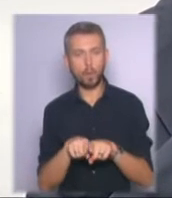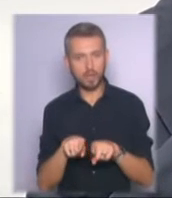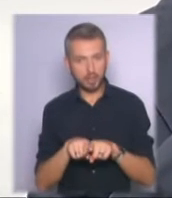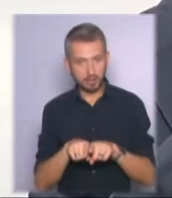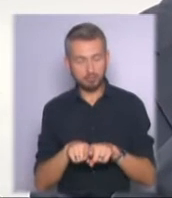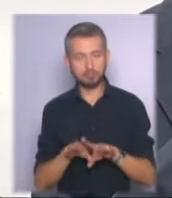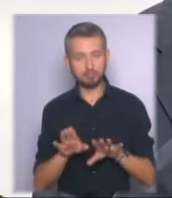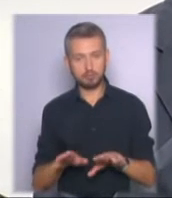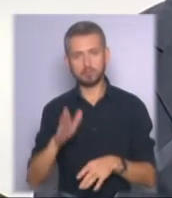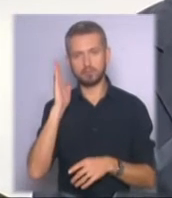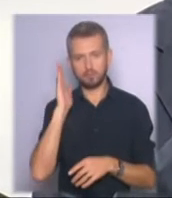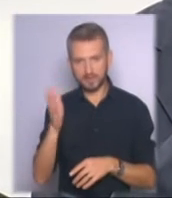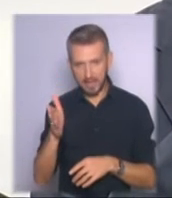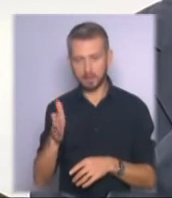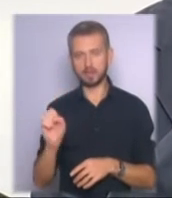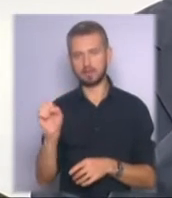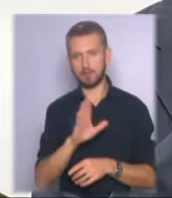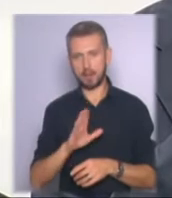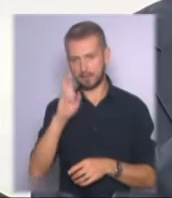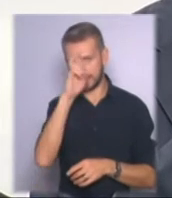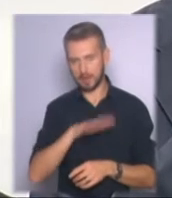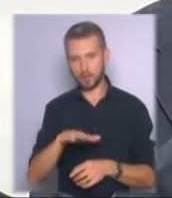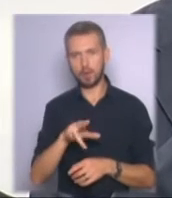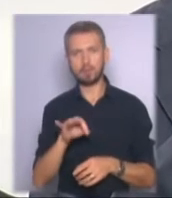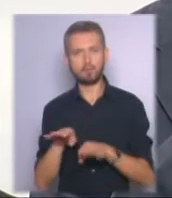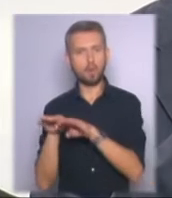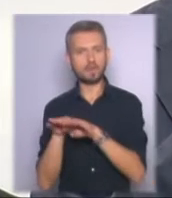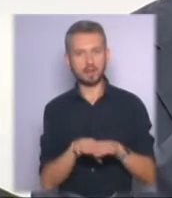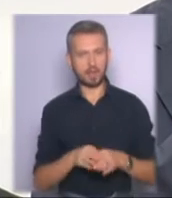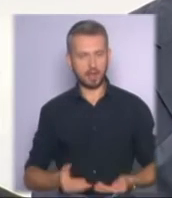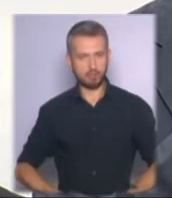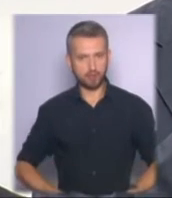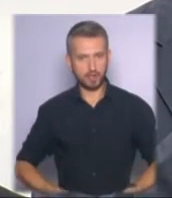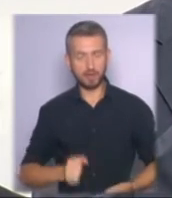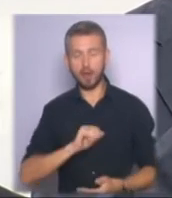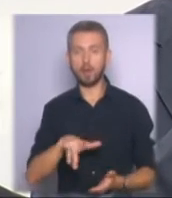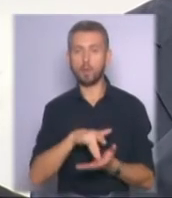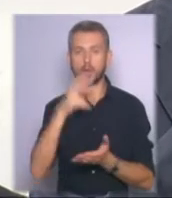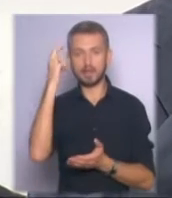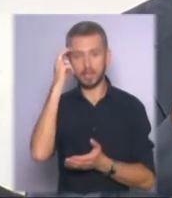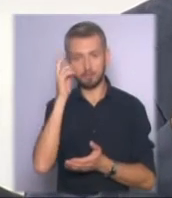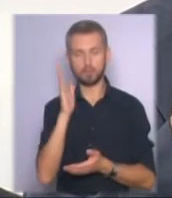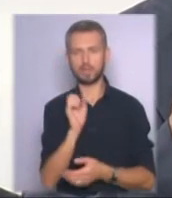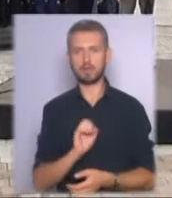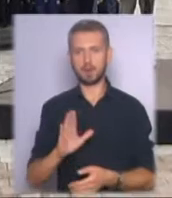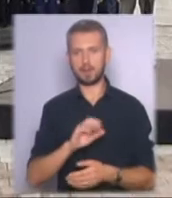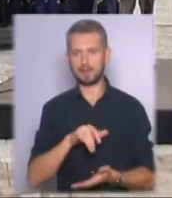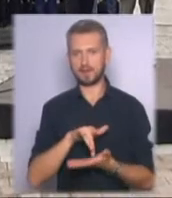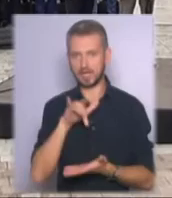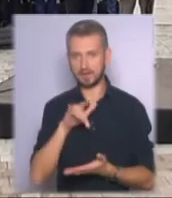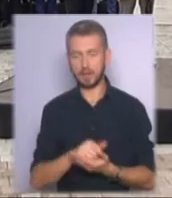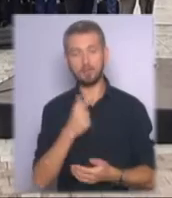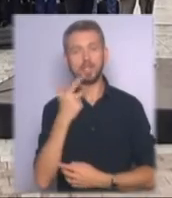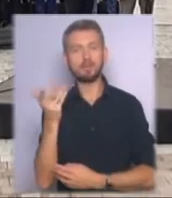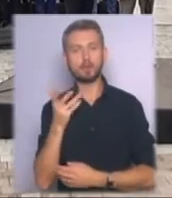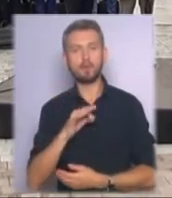станет европейской страной по стандартам жизни. А город Киев європейської столиці. Відзвітував міський